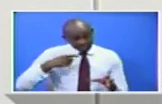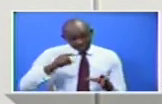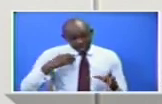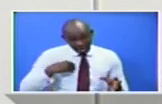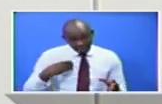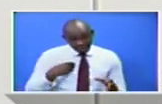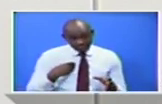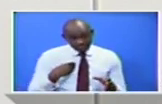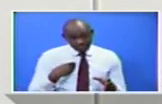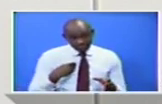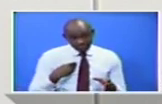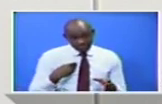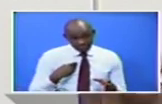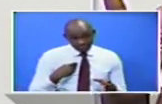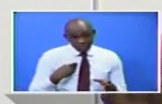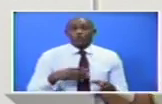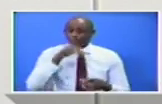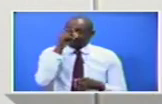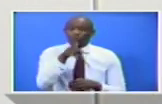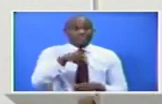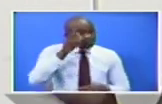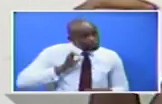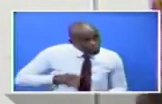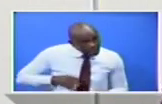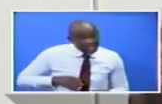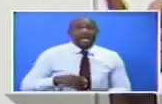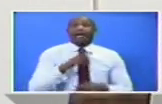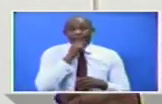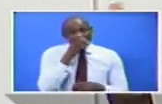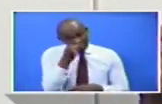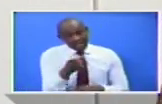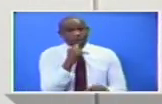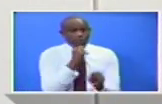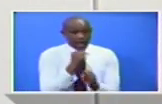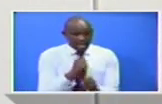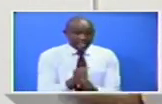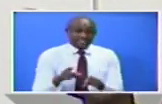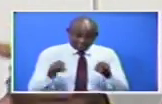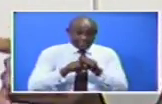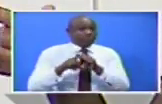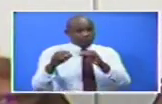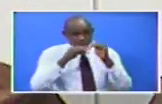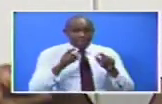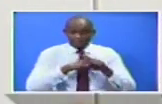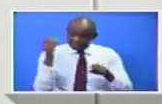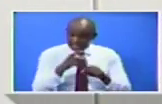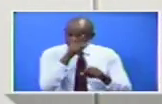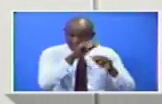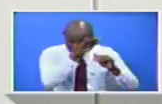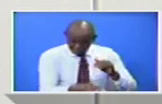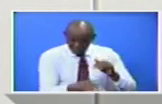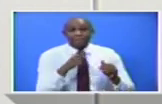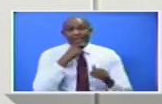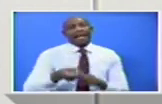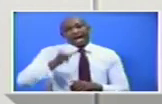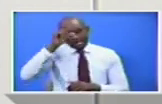equal work done. Kwa hivyo unapata wewe ni mwanamke na mwanaume amefanya kazi sawa, lakini mshahara wako labda uko chini.